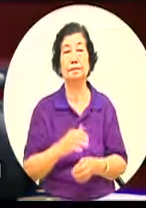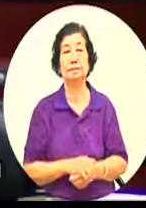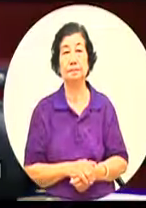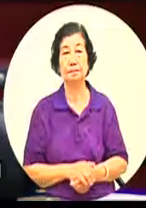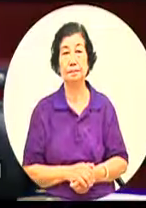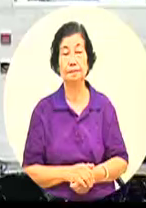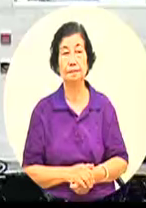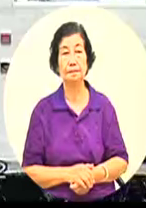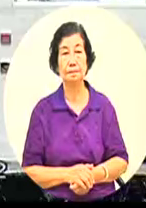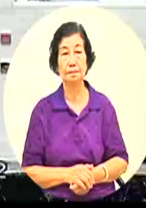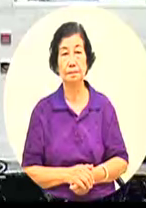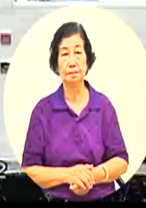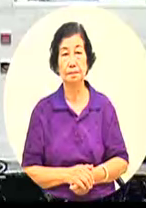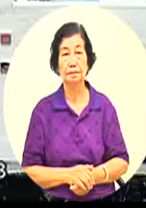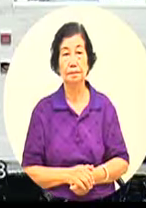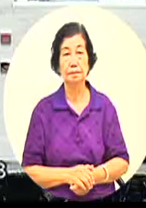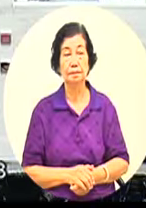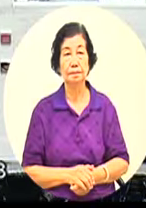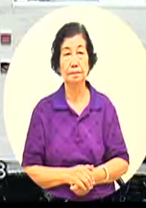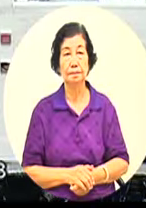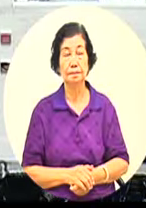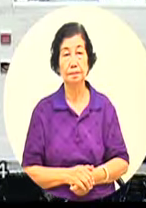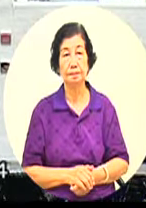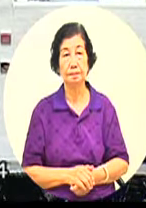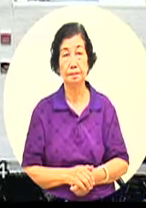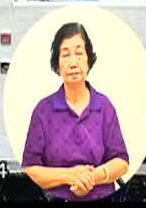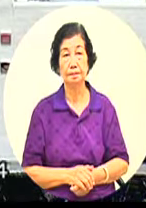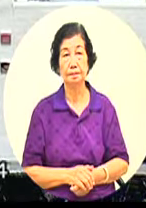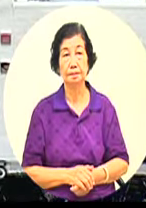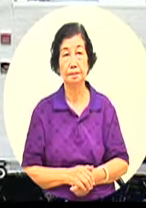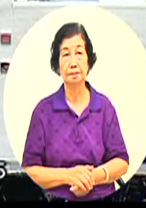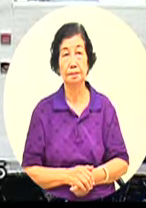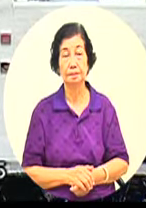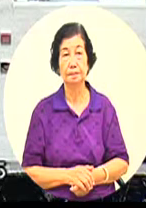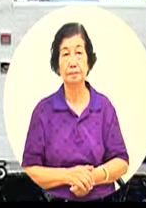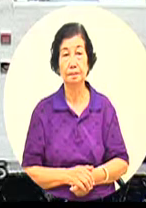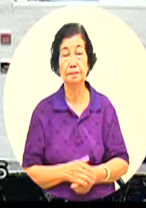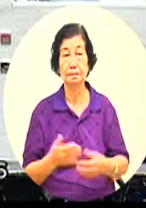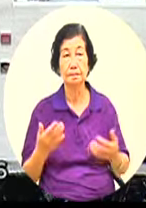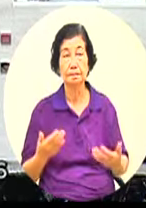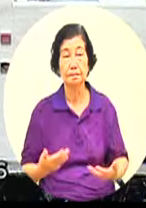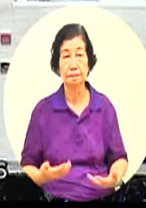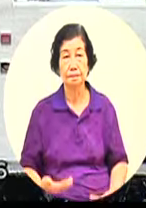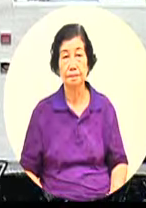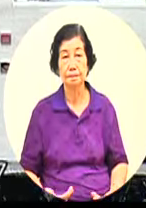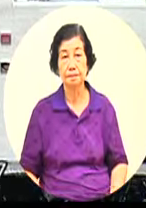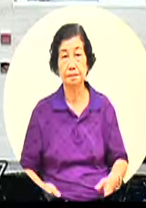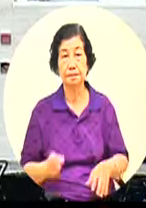好，我们休息10分钟。